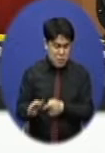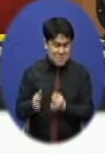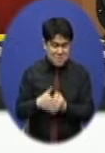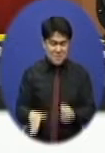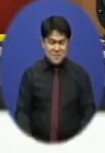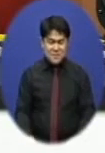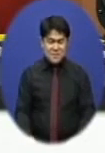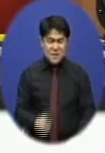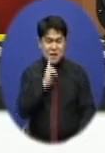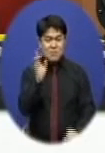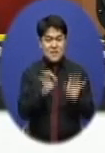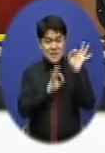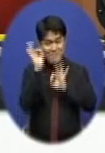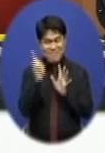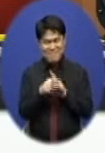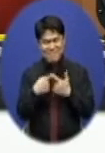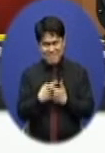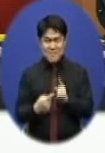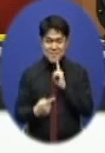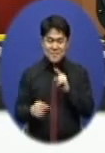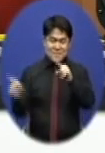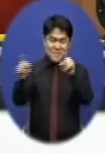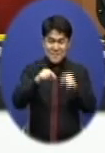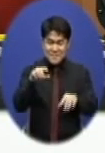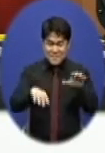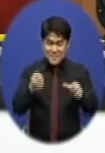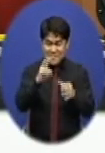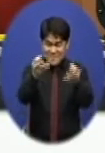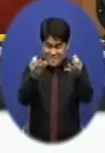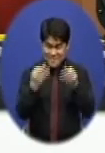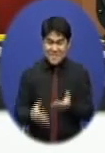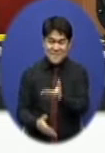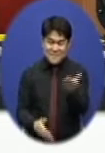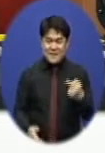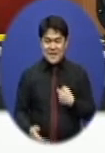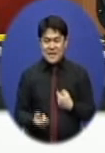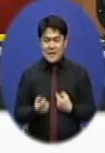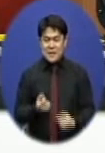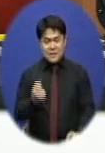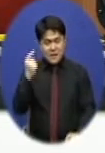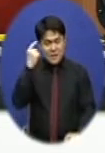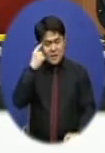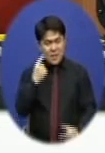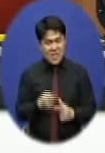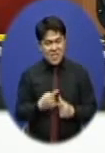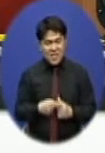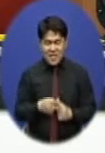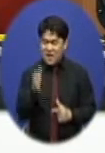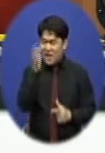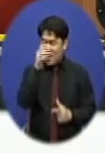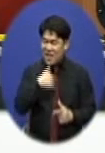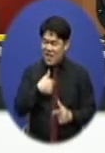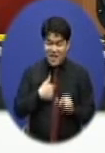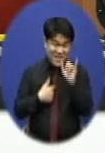그래서 웃어봅니다. 네. 그래요. 전국에 계신 시청자 여러분, 제가 이렇게 좀 푹푹 들 때가 있습니다. 이해해 주세요. 네,